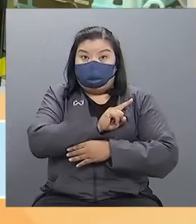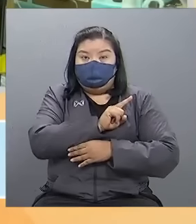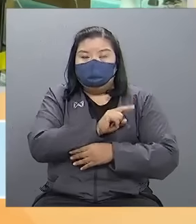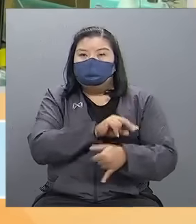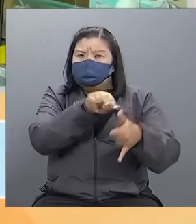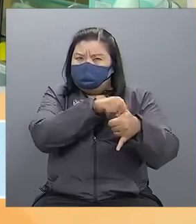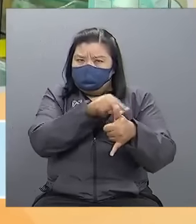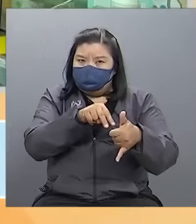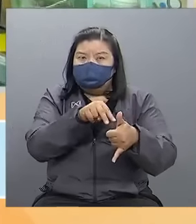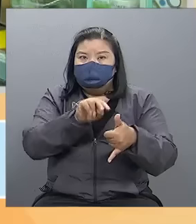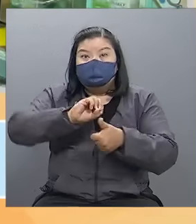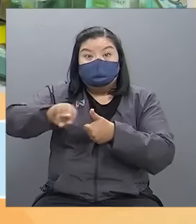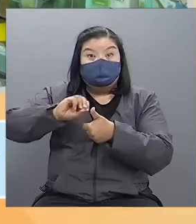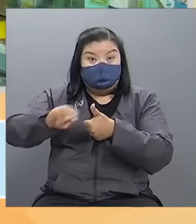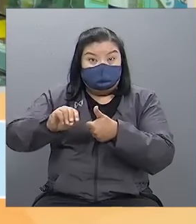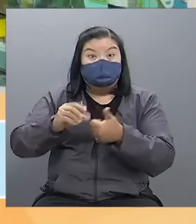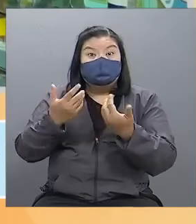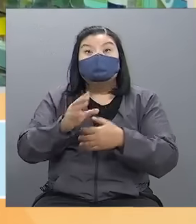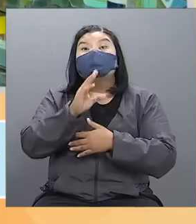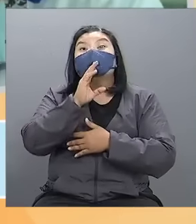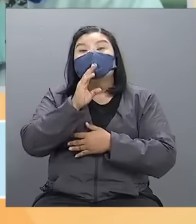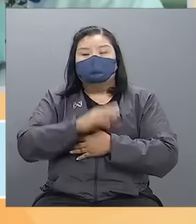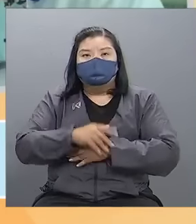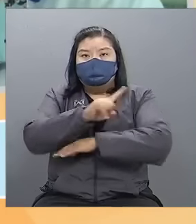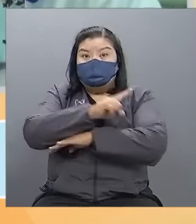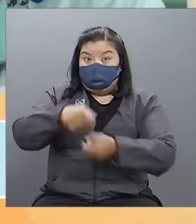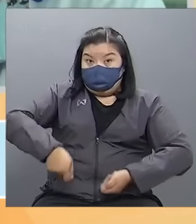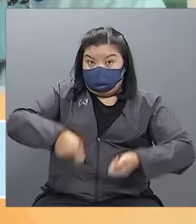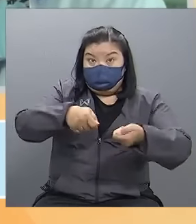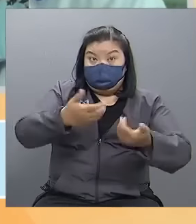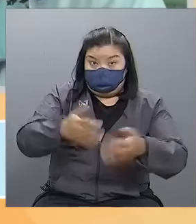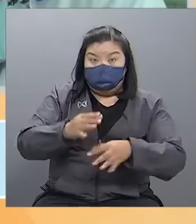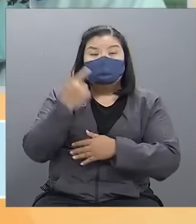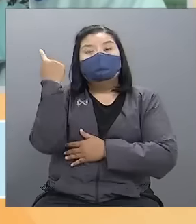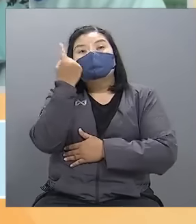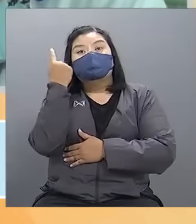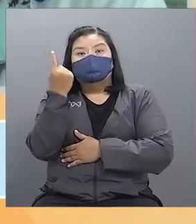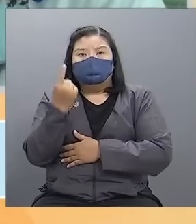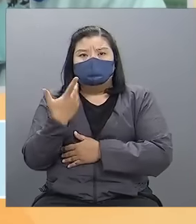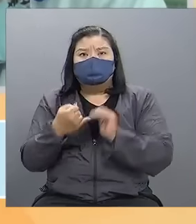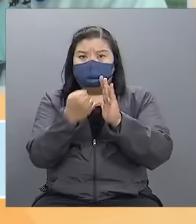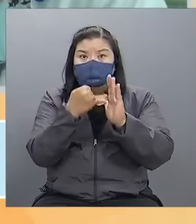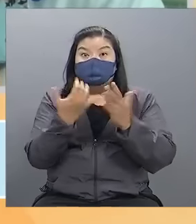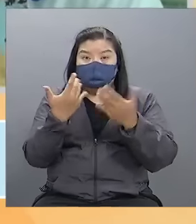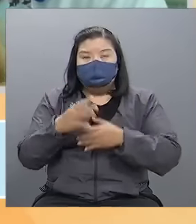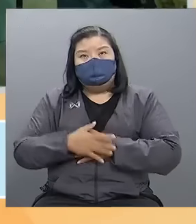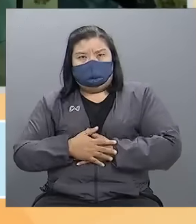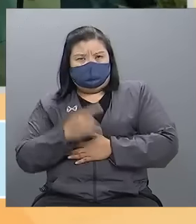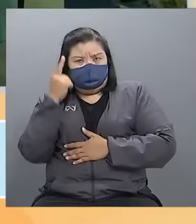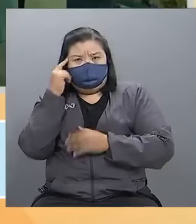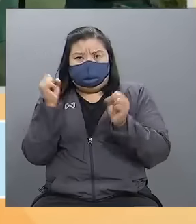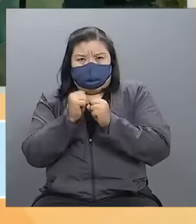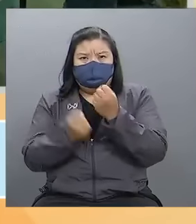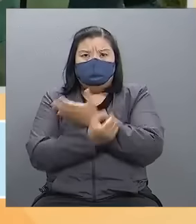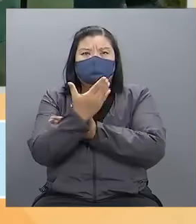หลัจากที่ท่านไปเที่ยวสมการมาแล้วขอนั้ถ้าท่านมีความเสียง ท่านสามารสับ balloonsโ